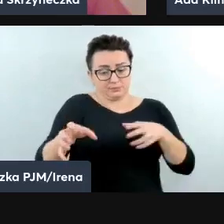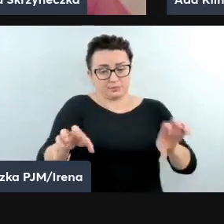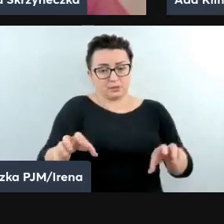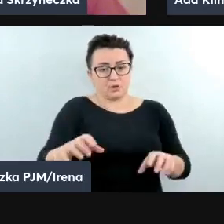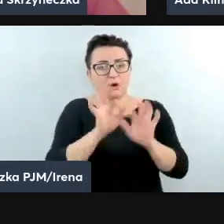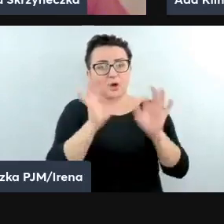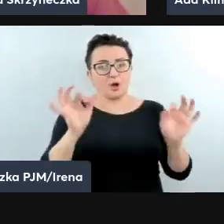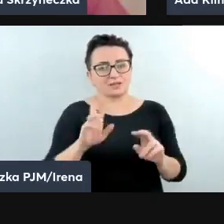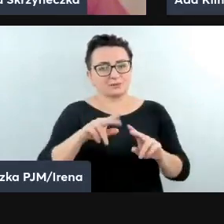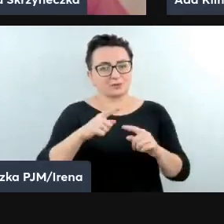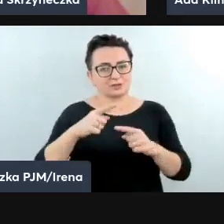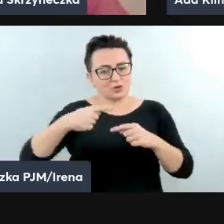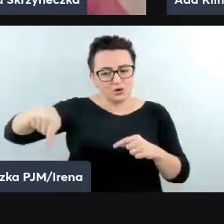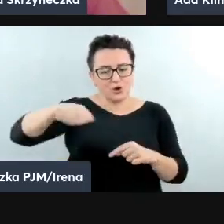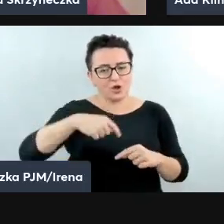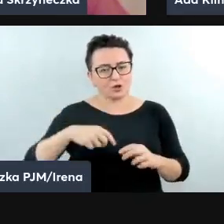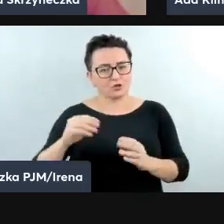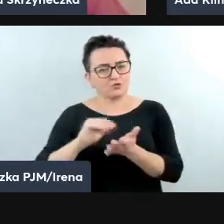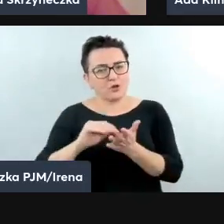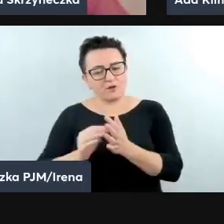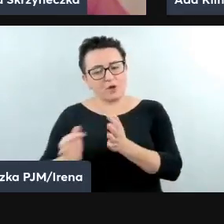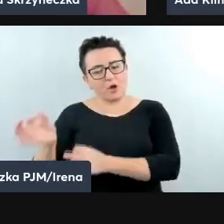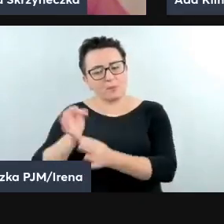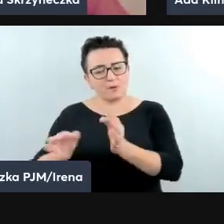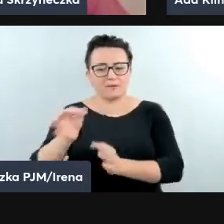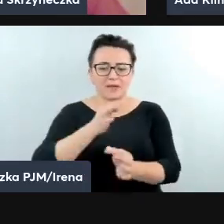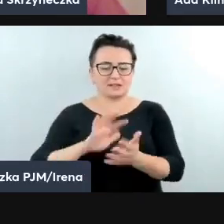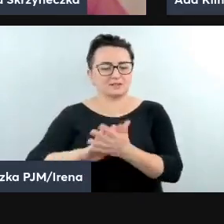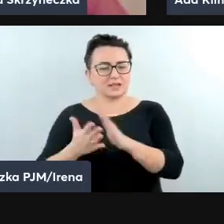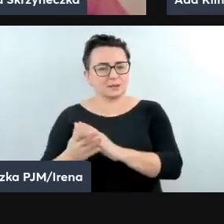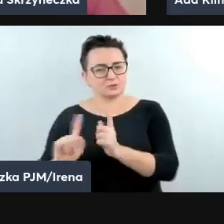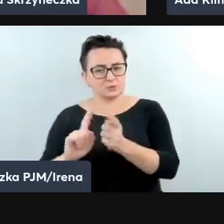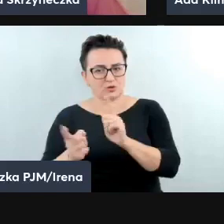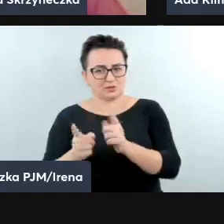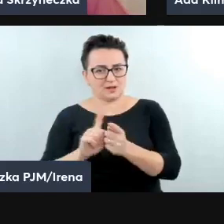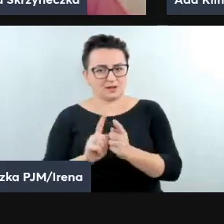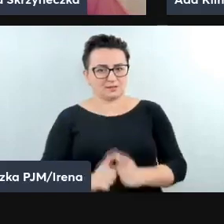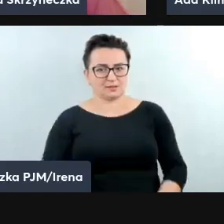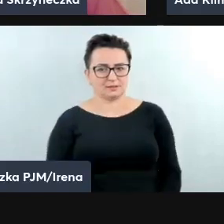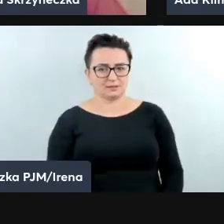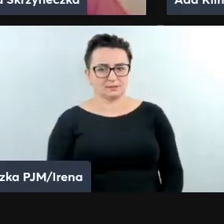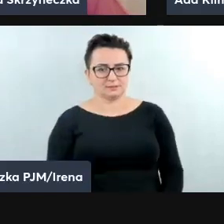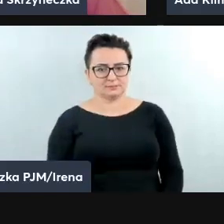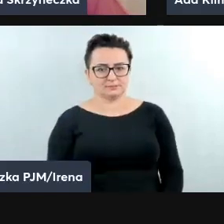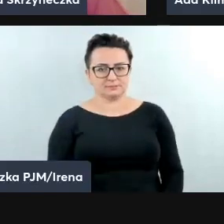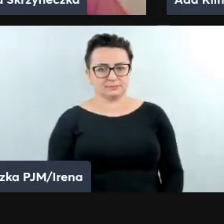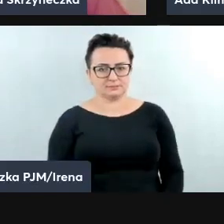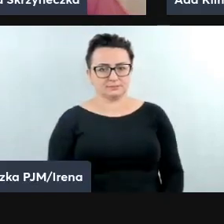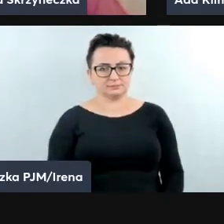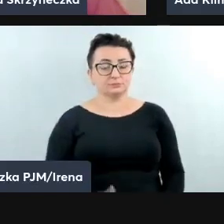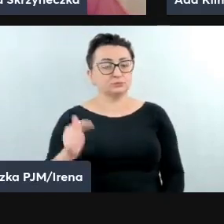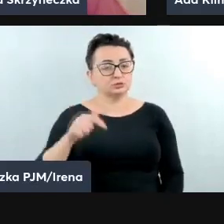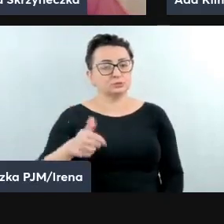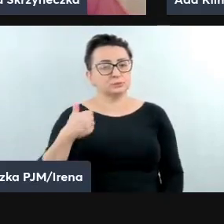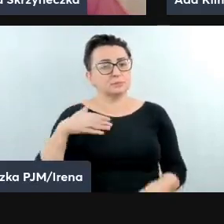doświadczeniowych, spotkania ze sobą, super, tylko gdzie no właśnie jest miejsce na to, żeby to wszystko się zadziało, bo ja tutaj za to